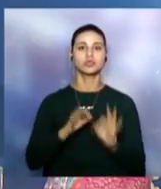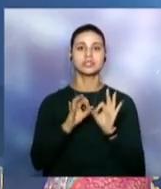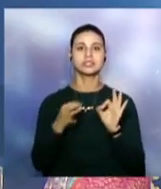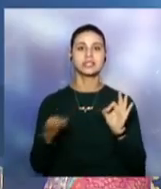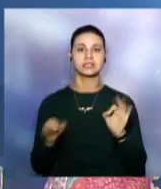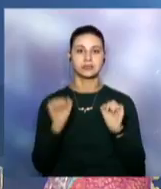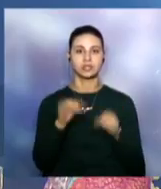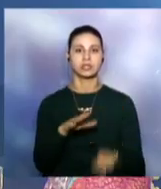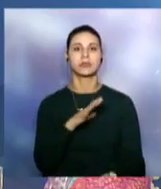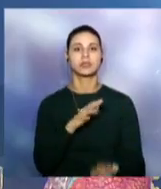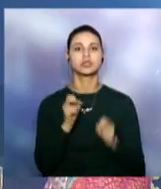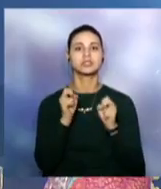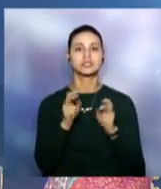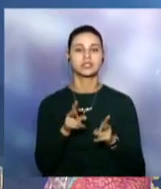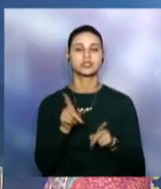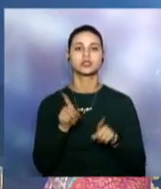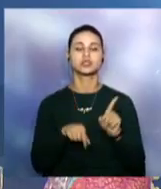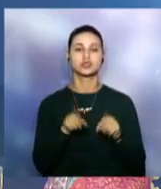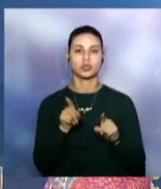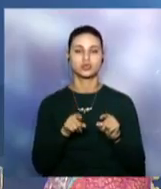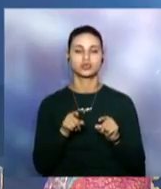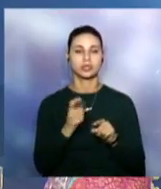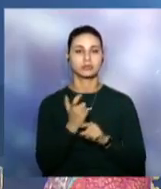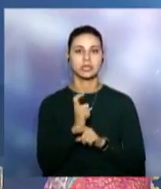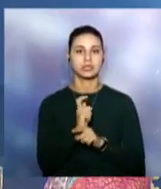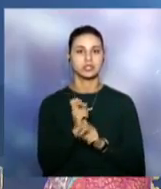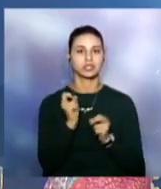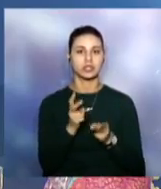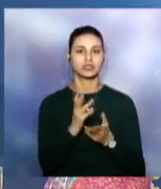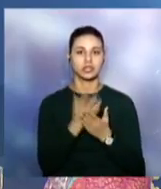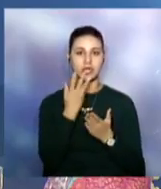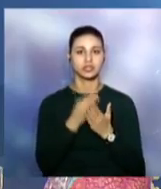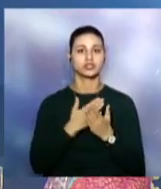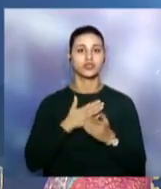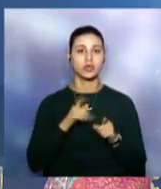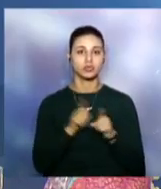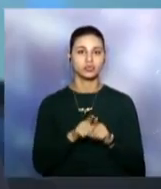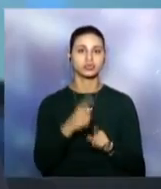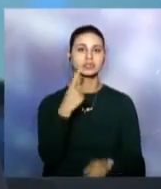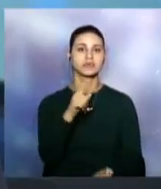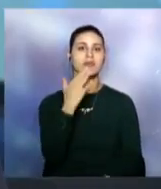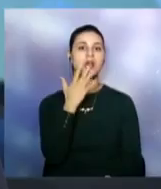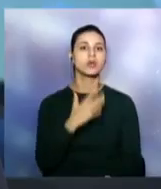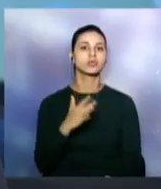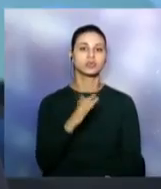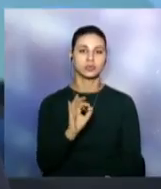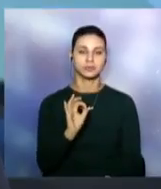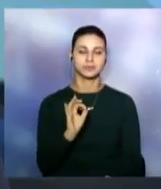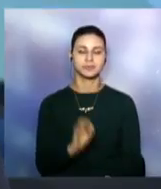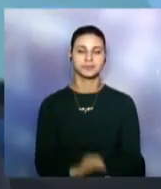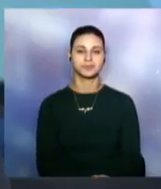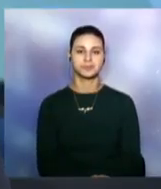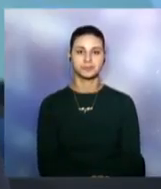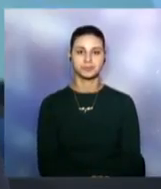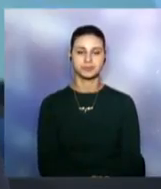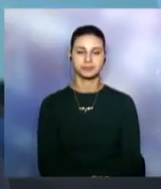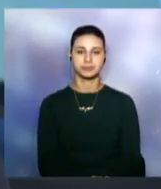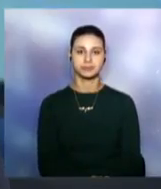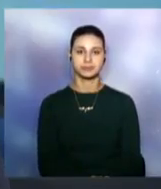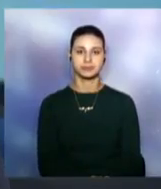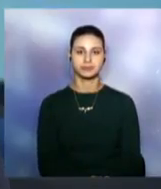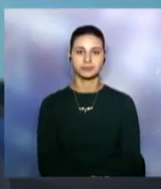და მისი ჯანმრთელობისათვის ზოგჯერ საბედისწერო. ეს არა მარტო ჩვენს ქვეყანაში, ასეა ბატონ მერაბი. ნამდვილად სწორი ბრძანდებით.